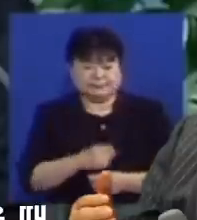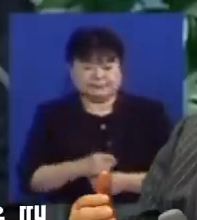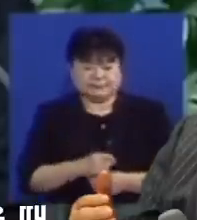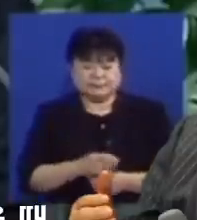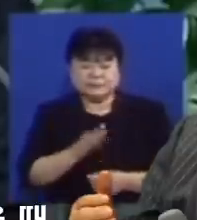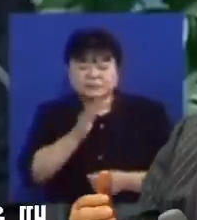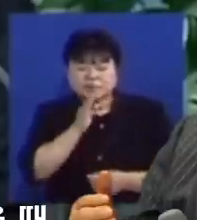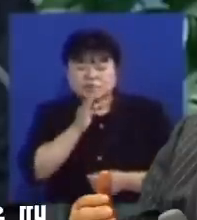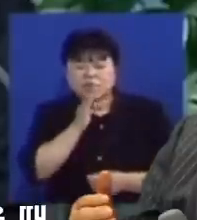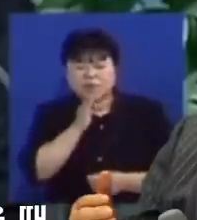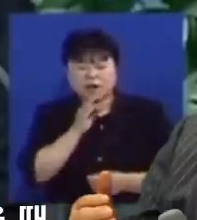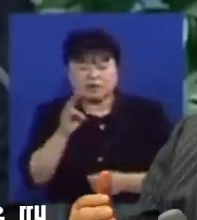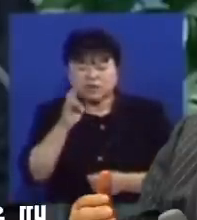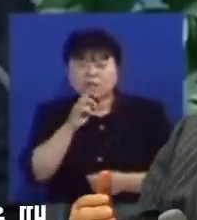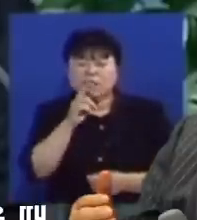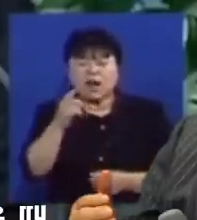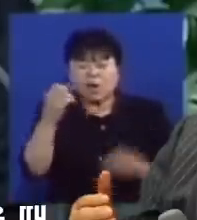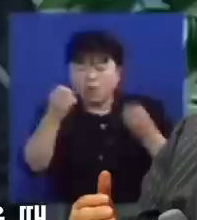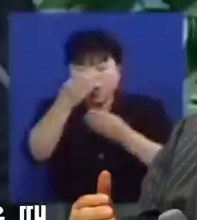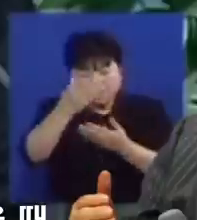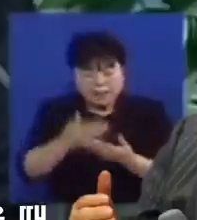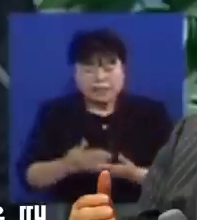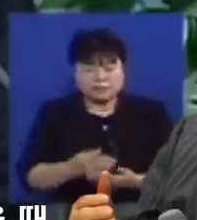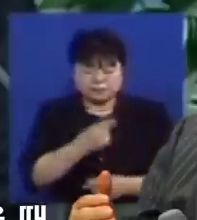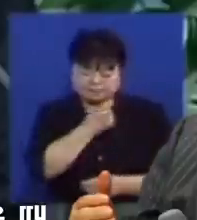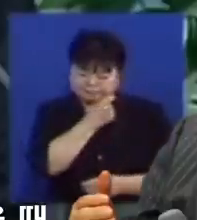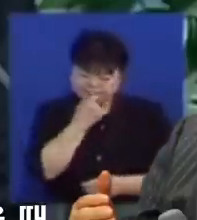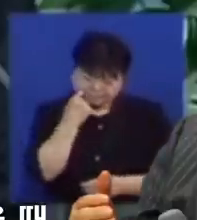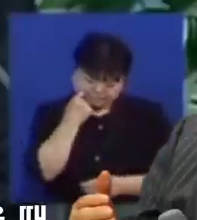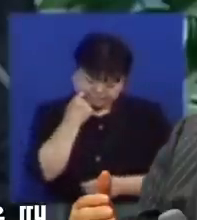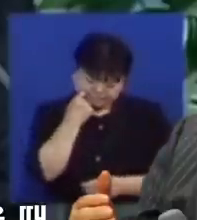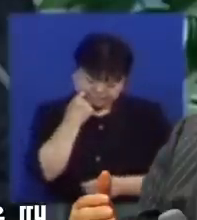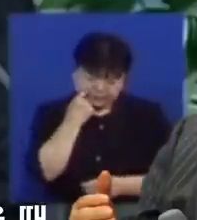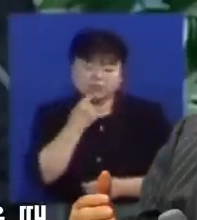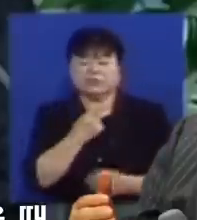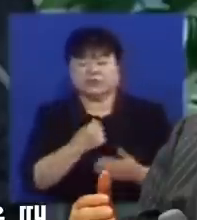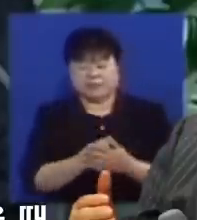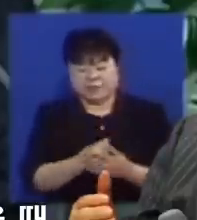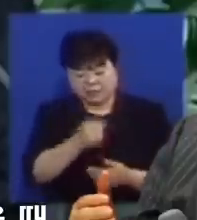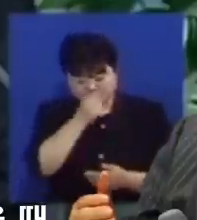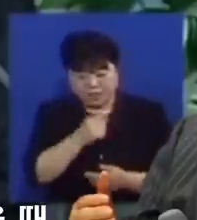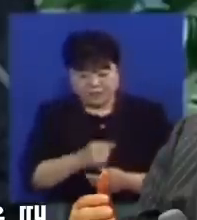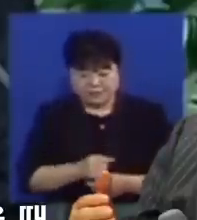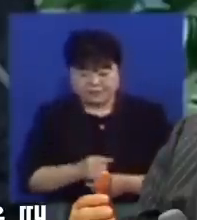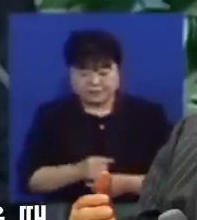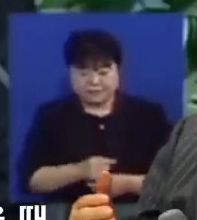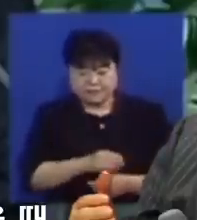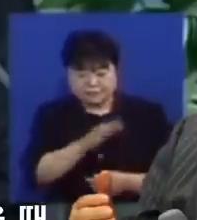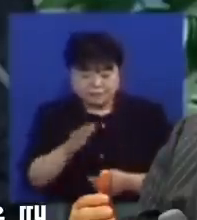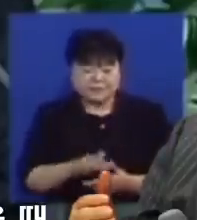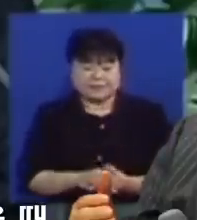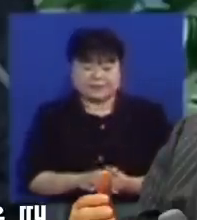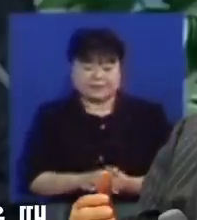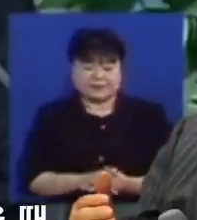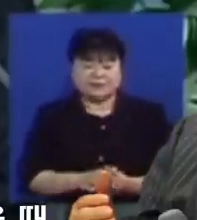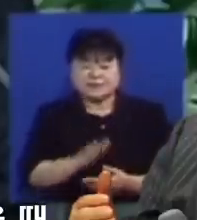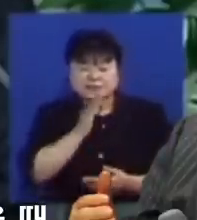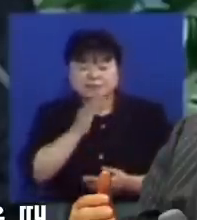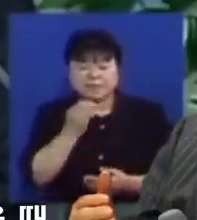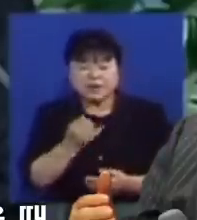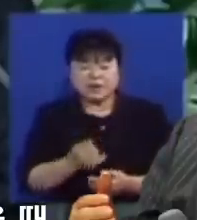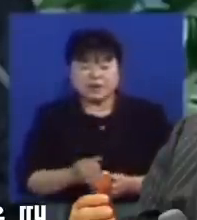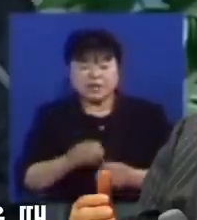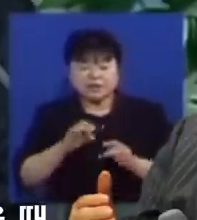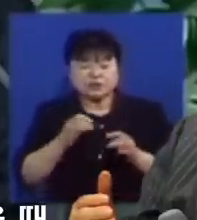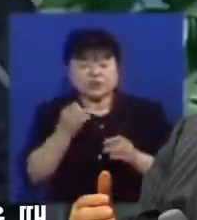수 있는 위험까지도 사냥하지 않았다. 좋아요. 당신이 우리처럼 되었으니 나도 우리들도 당신처럼